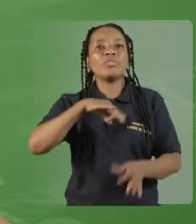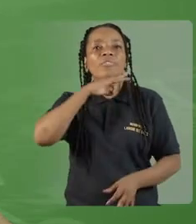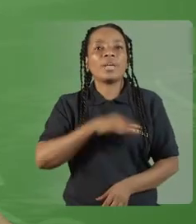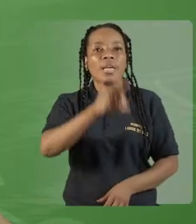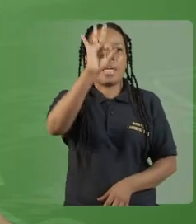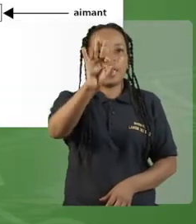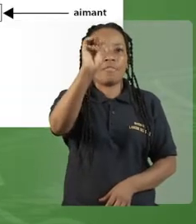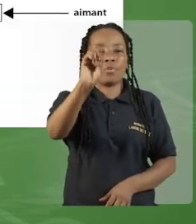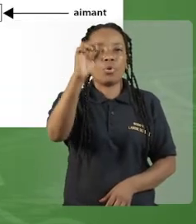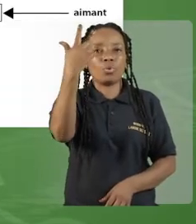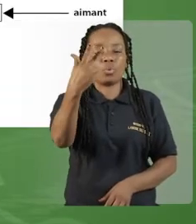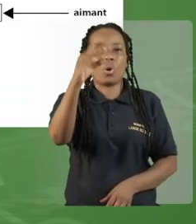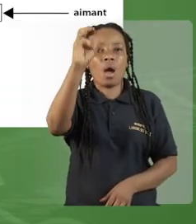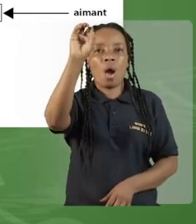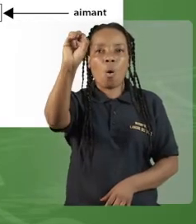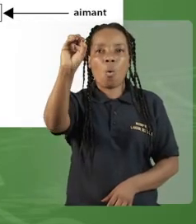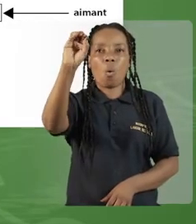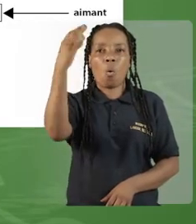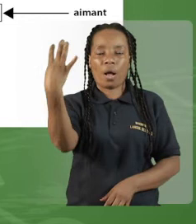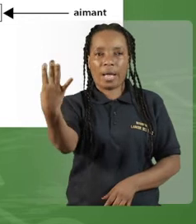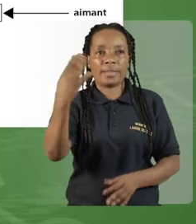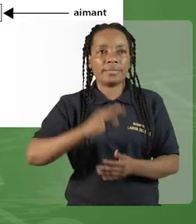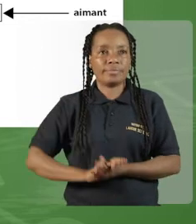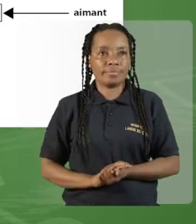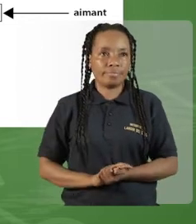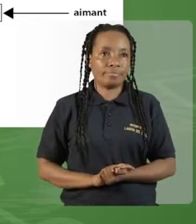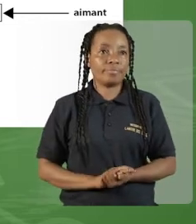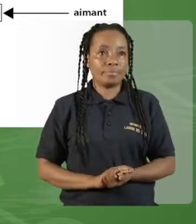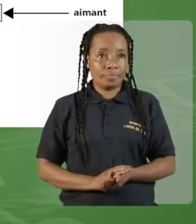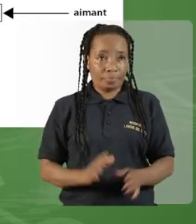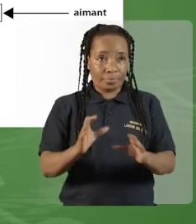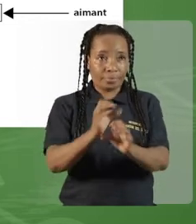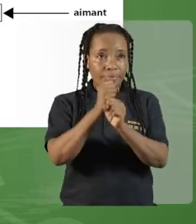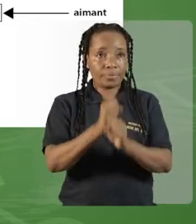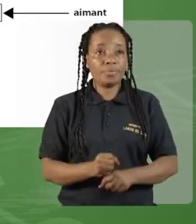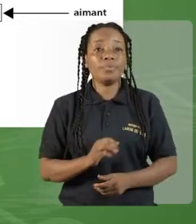Fe3O4. Récapitulons les observations faites au cours de notre expérience.